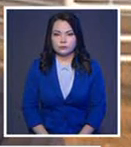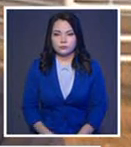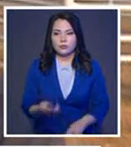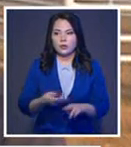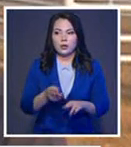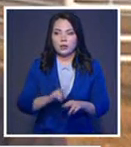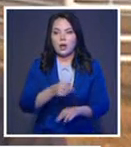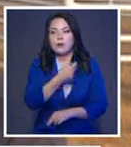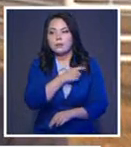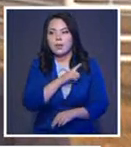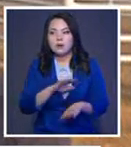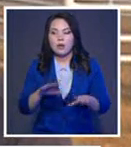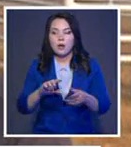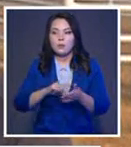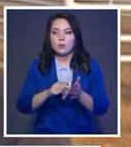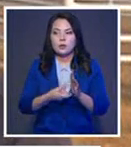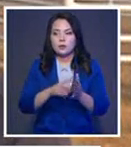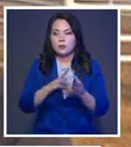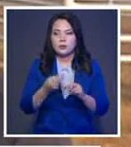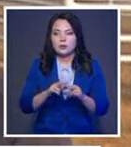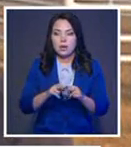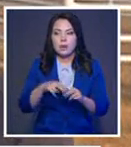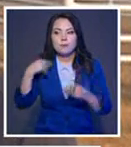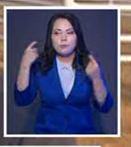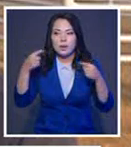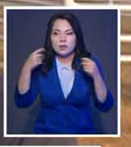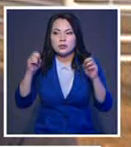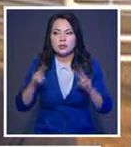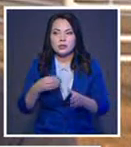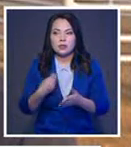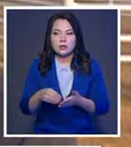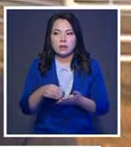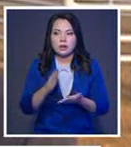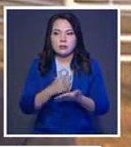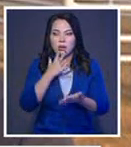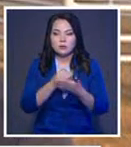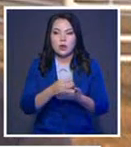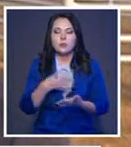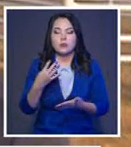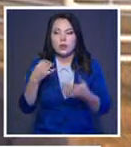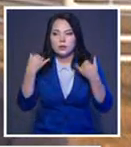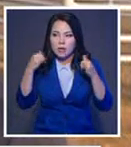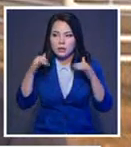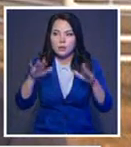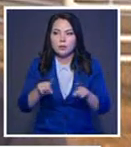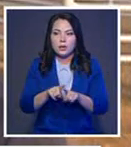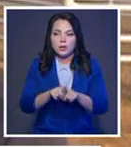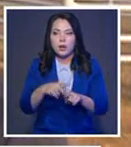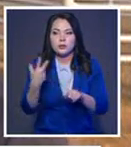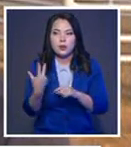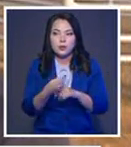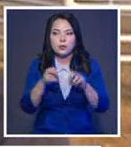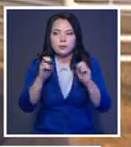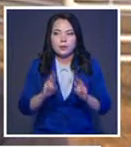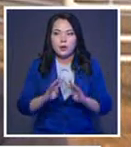Бұл ветеринарлық пунктте мал ауруының алдын алуға барлық жағдай қарастырылған. Төрт түлікке екпе салатын жер, белгі соғуға икемді